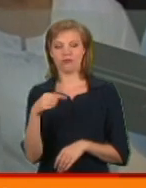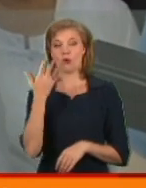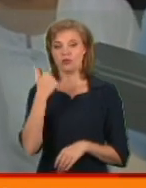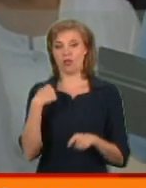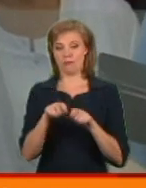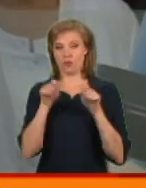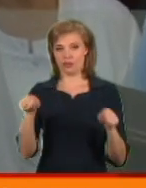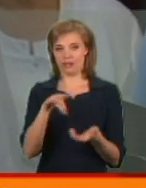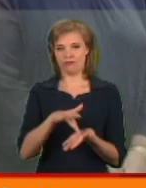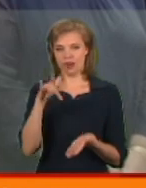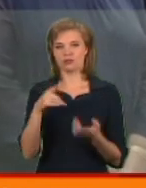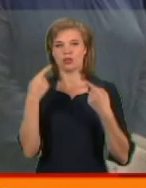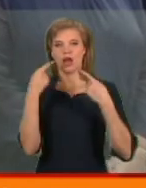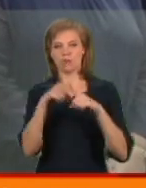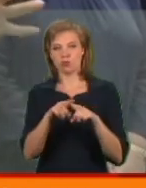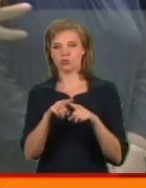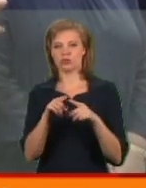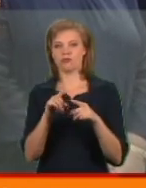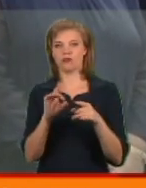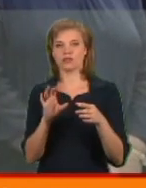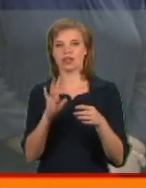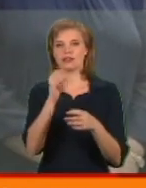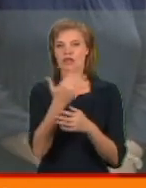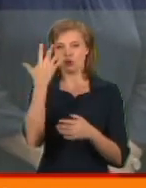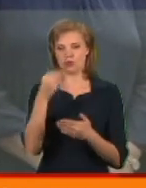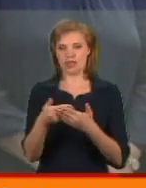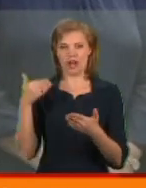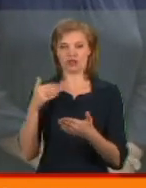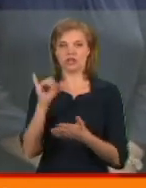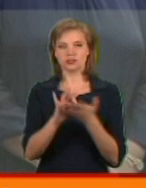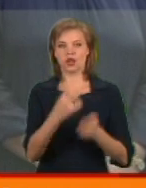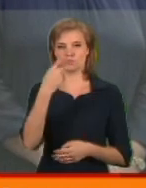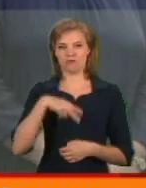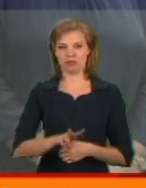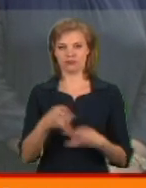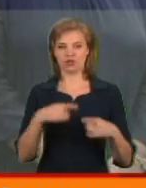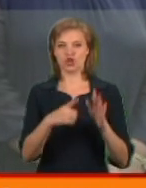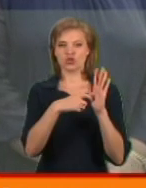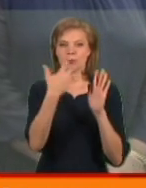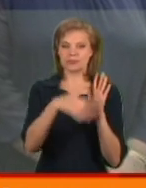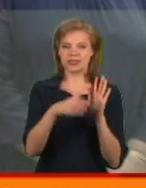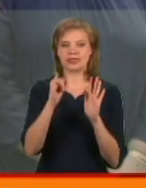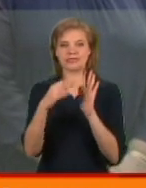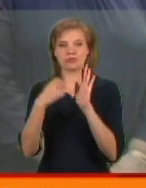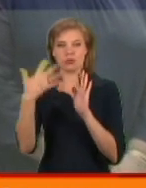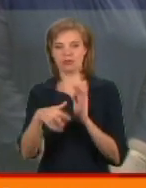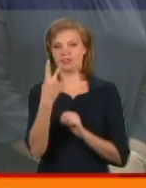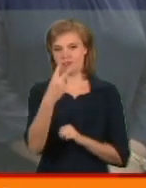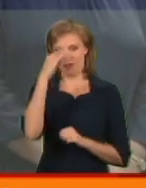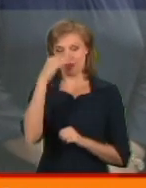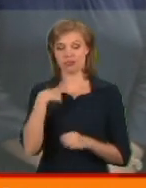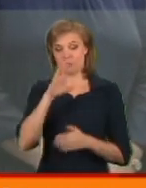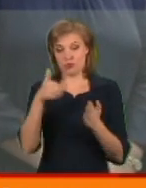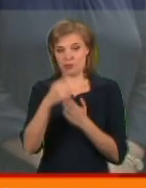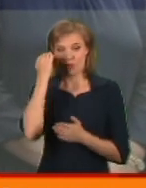открывали, в общем-то, оборудование подключили там, на несколько дней раньше. И сразу двойня родилась, 650 и 750 грамм, два мальчика, я так помню. Я